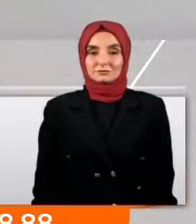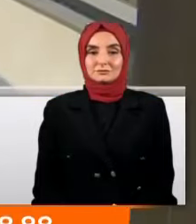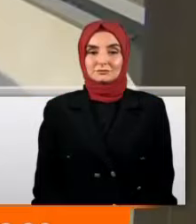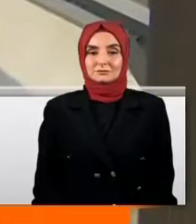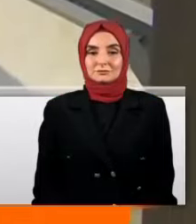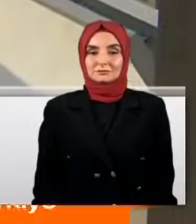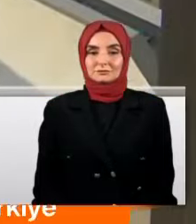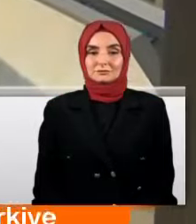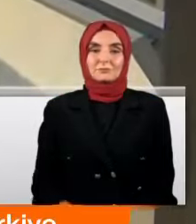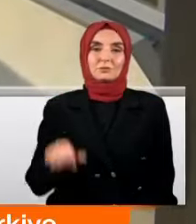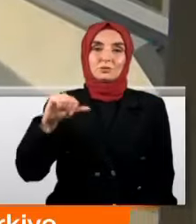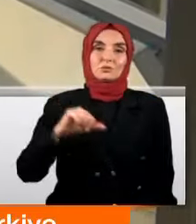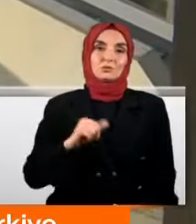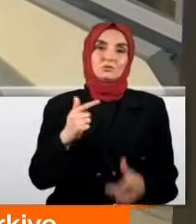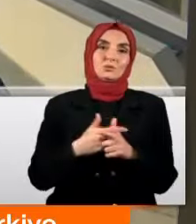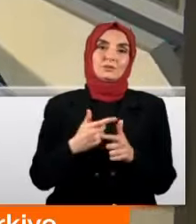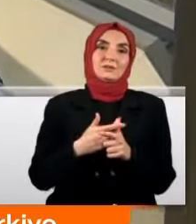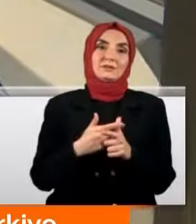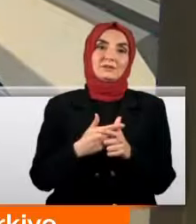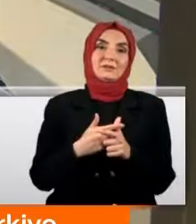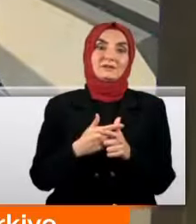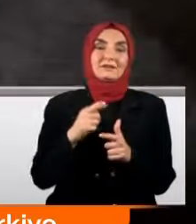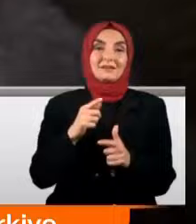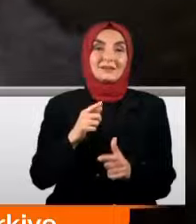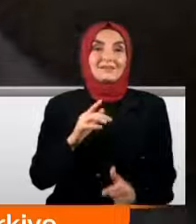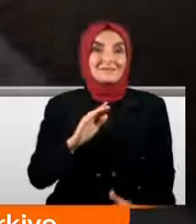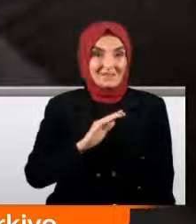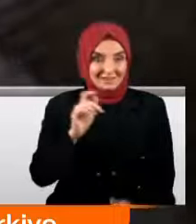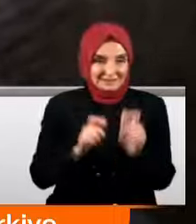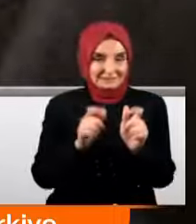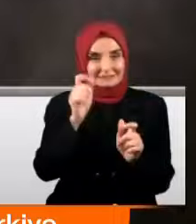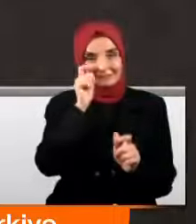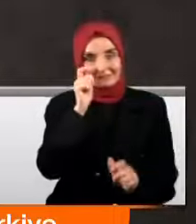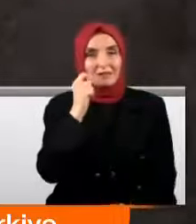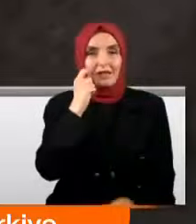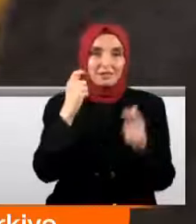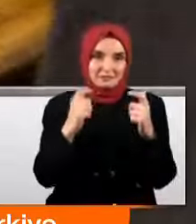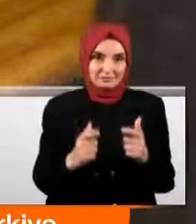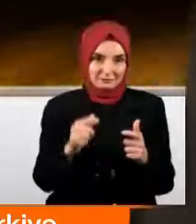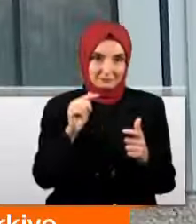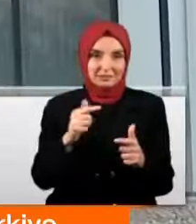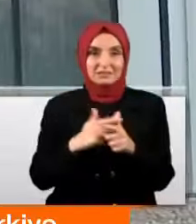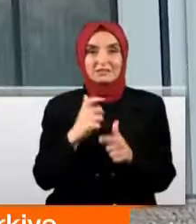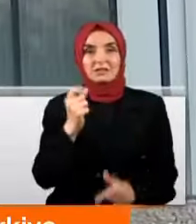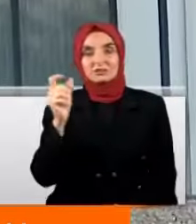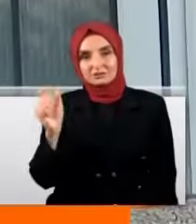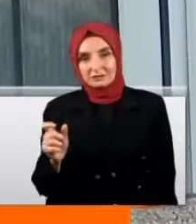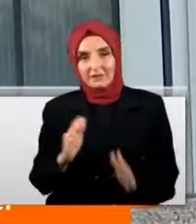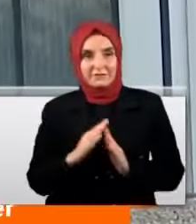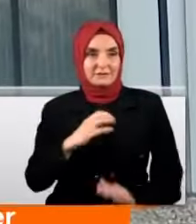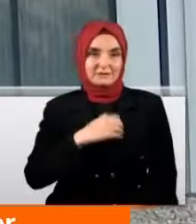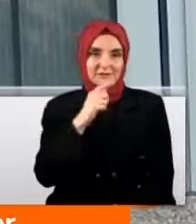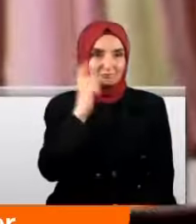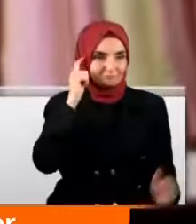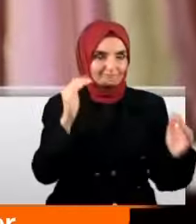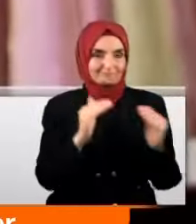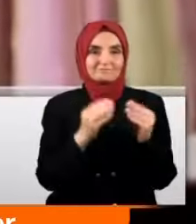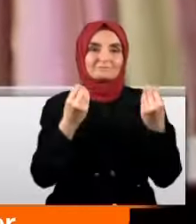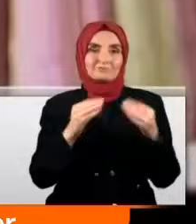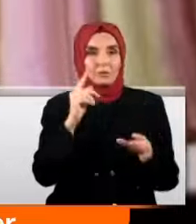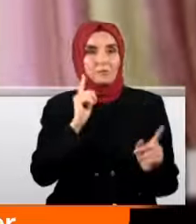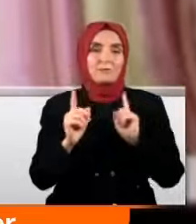verilebilir. Düşük kira ödeyenler dikkat. Ankara'da kiracı ve ev sahibi bir türlü kira konusunda anlaşamayınca davalık oldu.